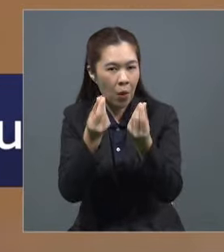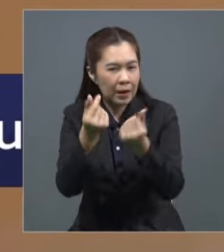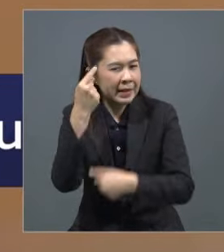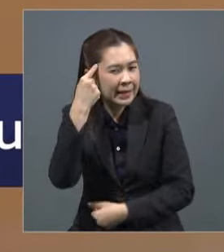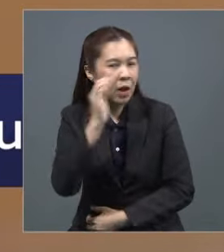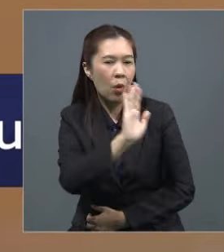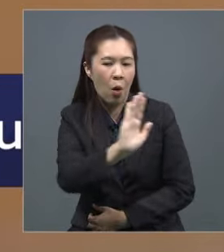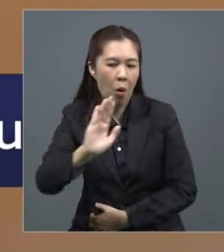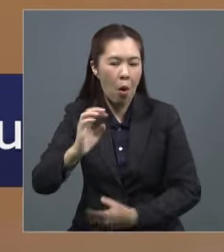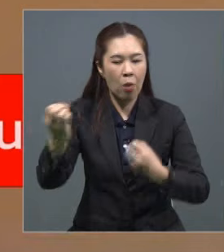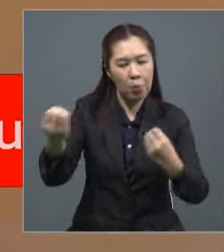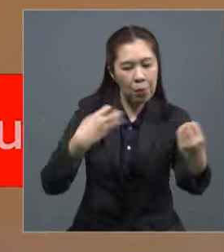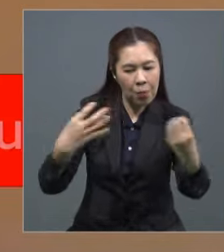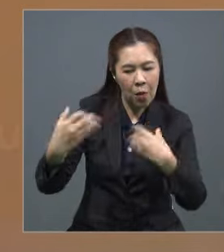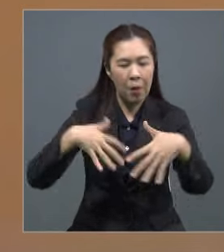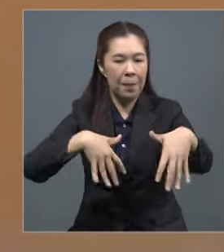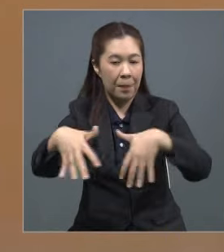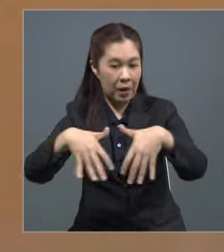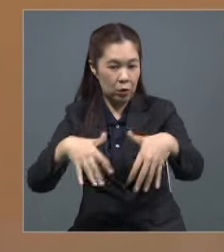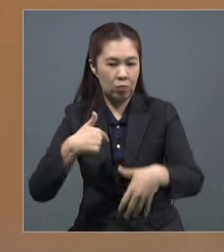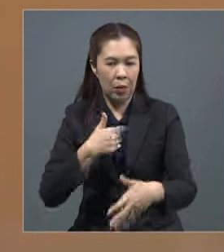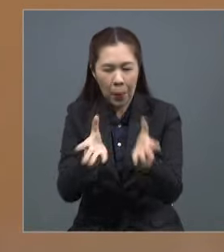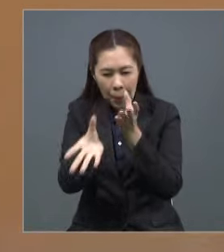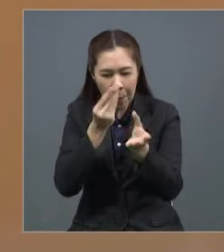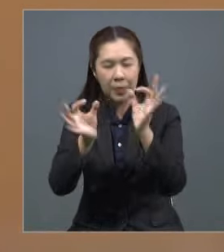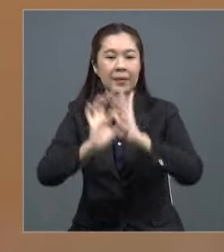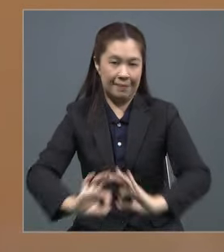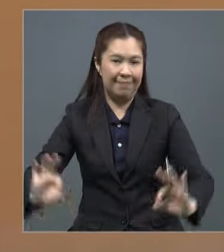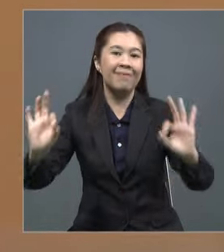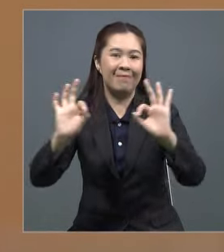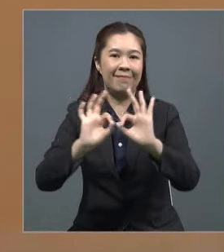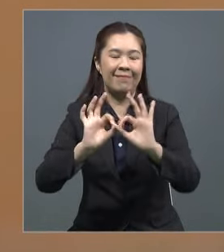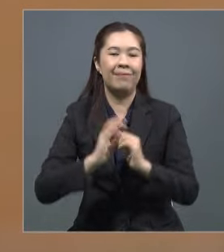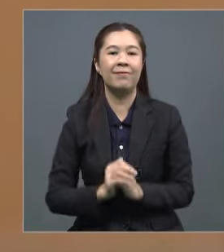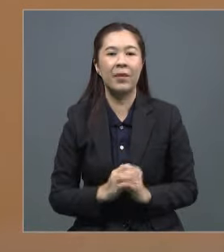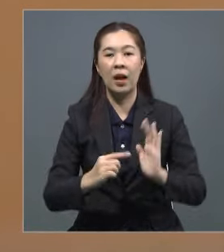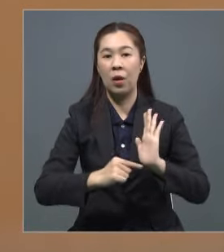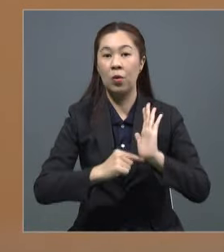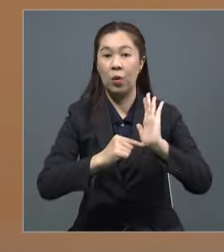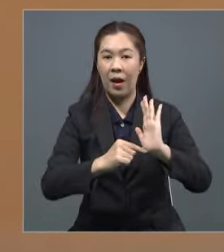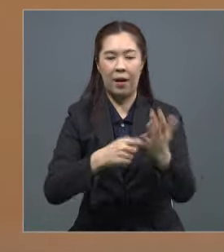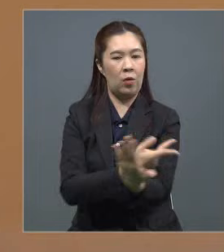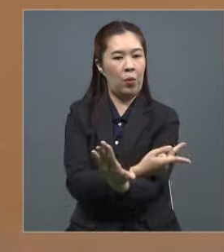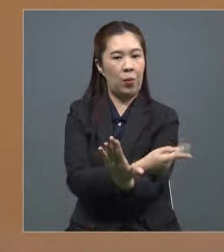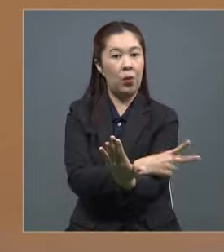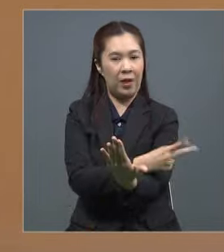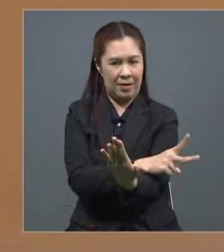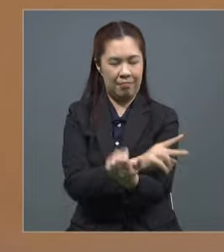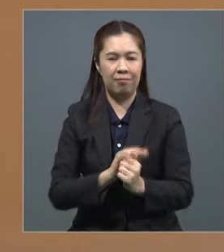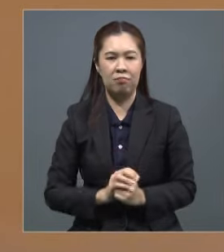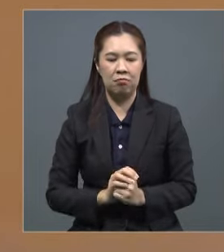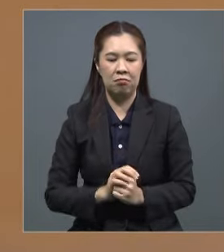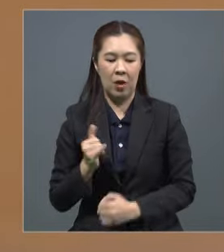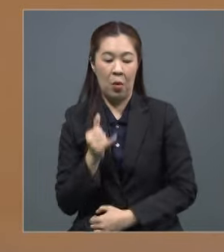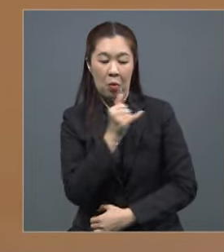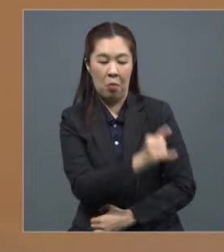น้องประชาชนเสียงของพี่น้องประชาชนจึงเป็นเรื่องที่สำคัญอย่างยิ่งนายกก็ยกตัวอย่างอย่างภูเก็ตฮะหลายคนก็ถามเอ้ยทำไมท่านนายก